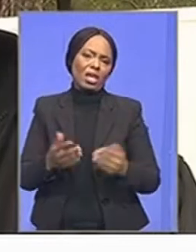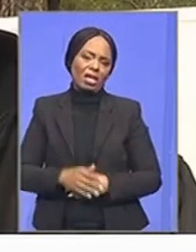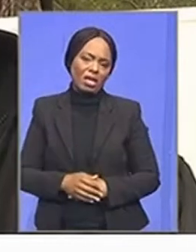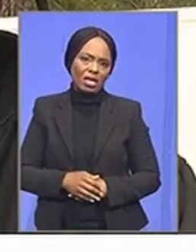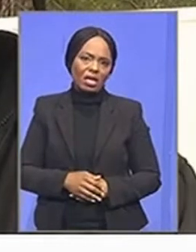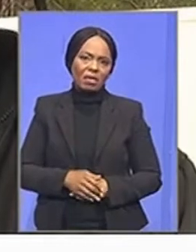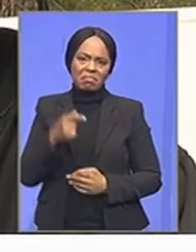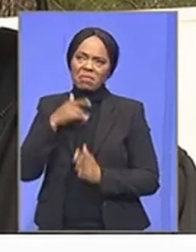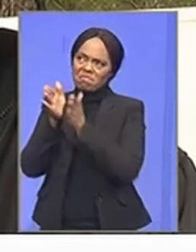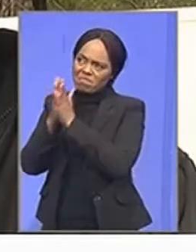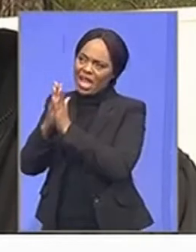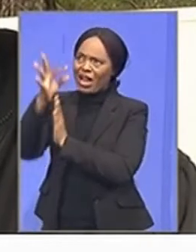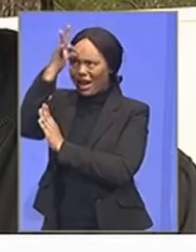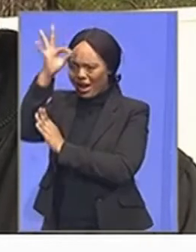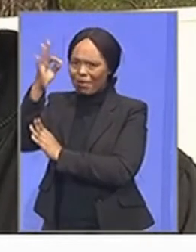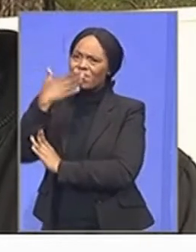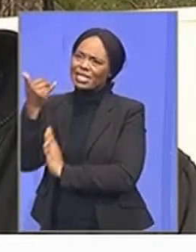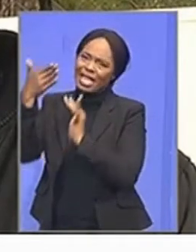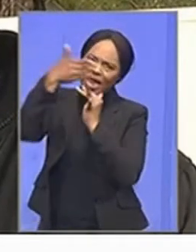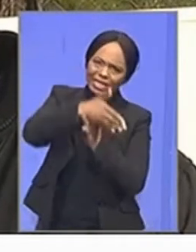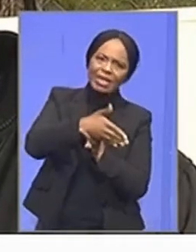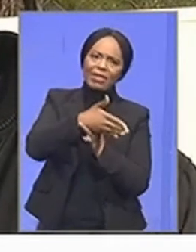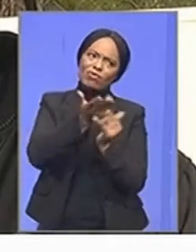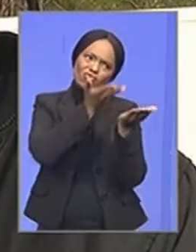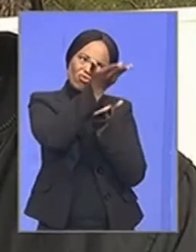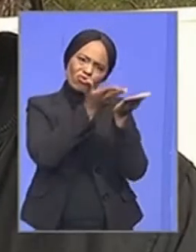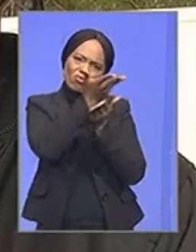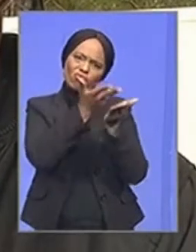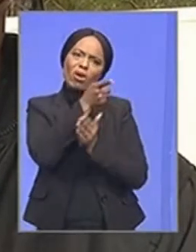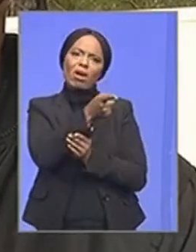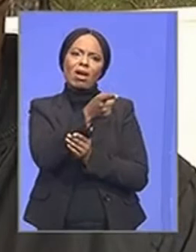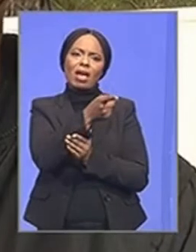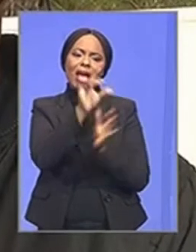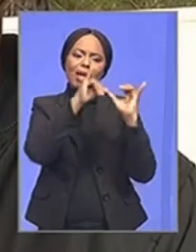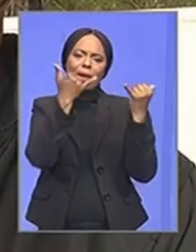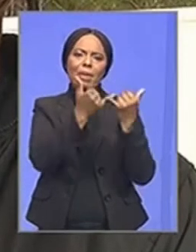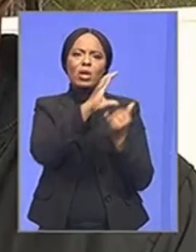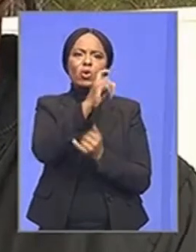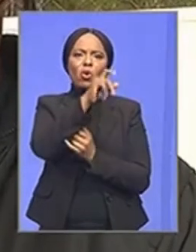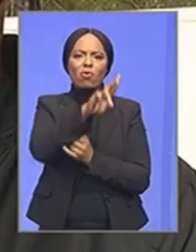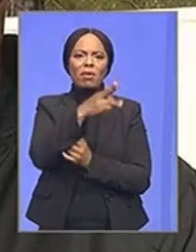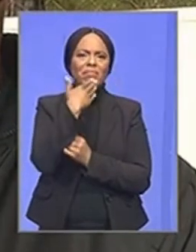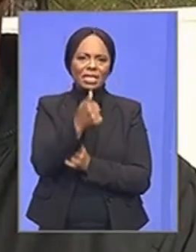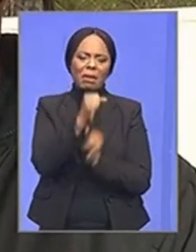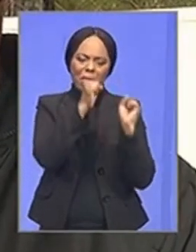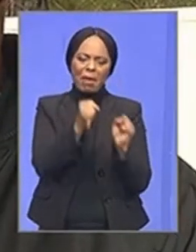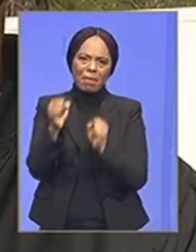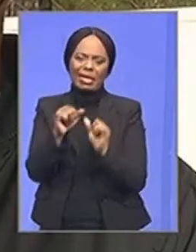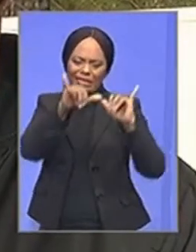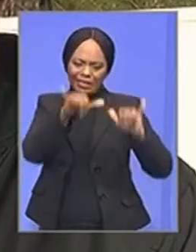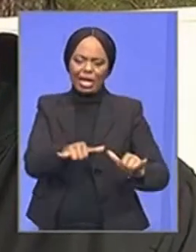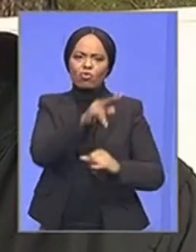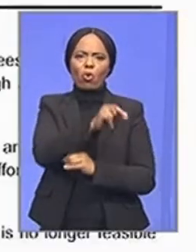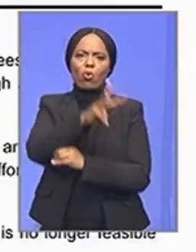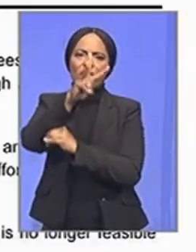e intervene e dire gore e ka bua le company ye gore e fetole monagano gore e nne mo profenseng ya rona ka gore ya affecta